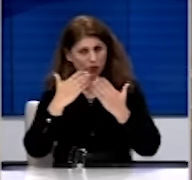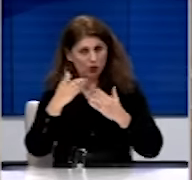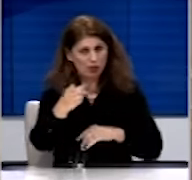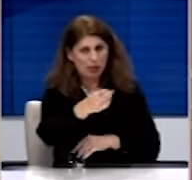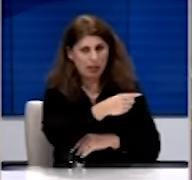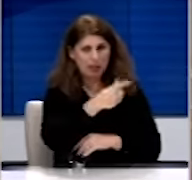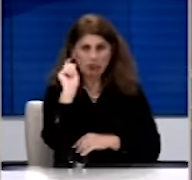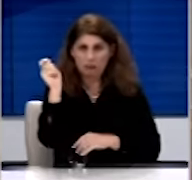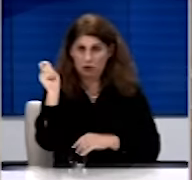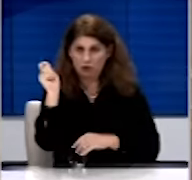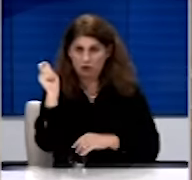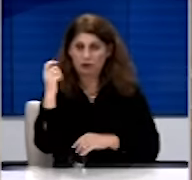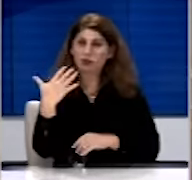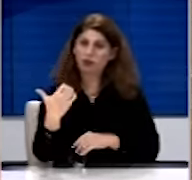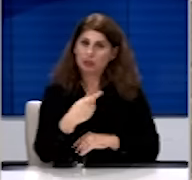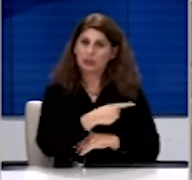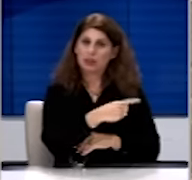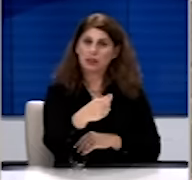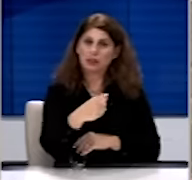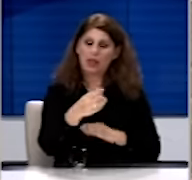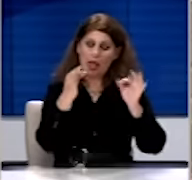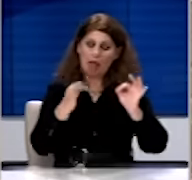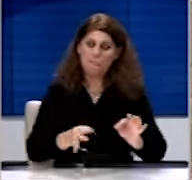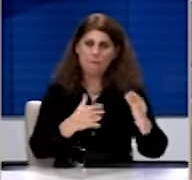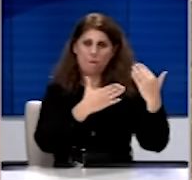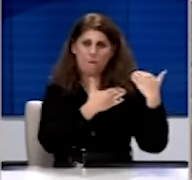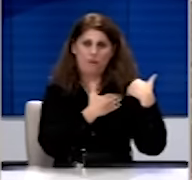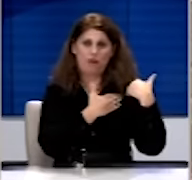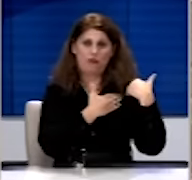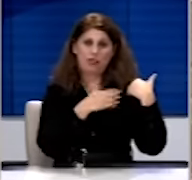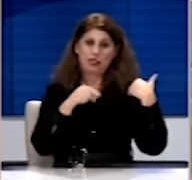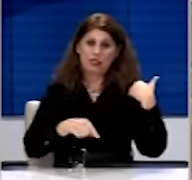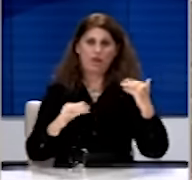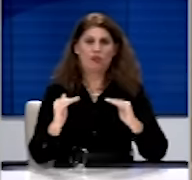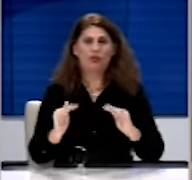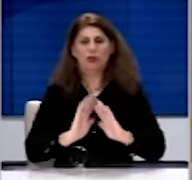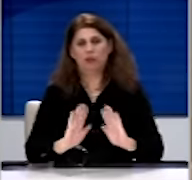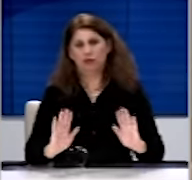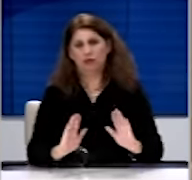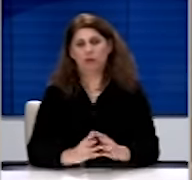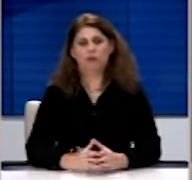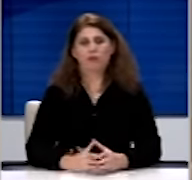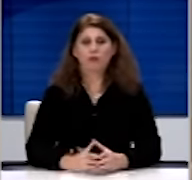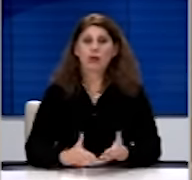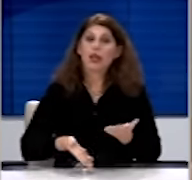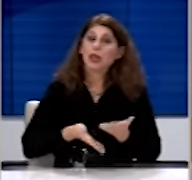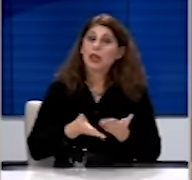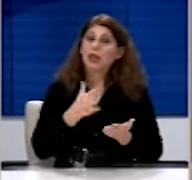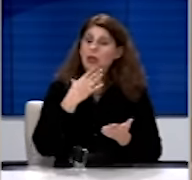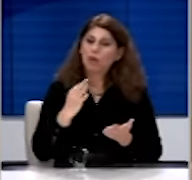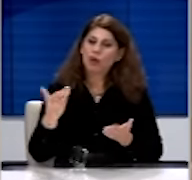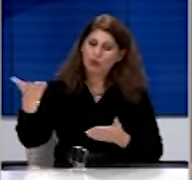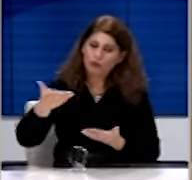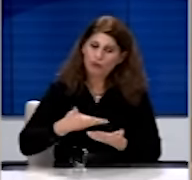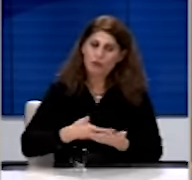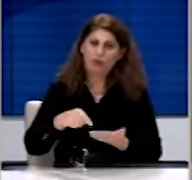και η πολιτική σας είστε οι απόλυτα υπεύθυνοι για αυτή την κατάσταση. Για να σας βοηθήσω λοιπόν, σας έχω φέρει